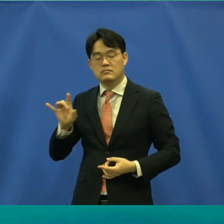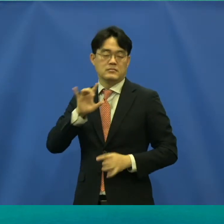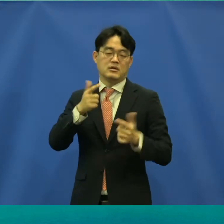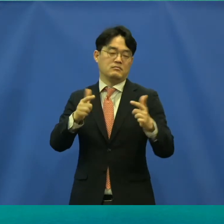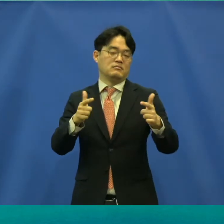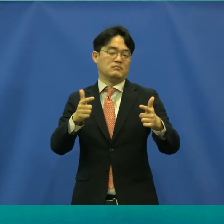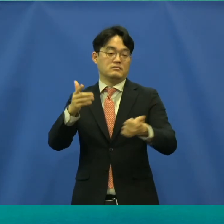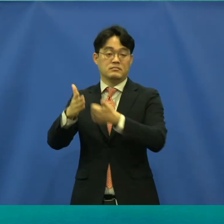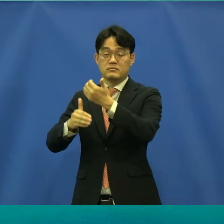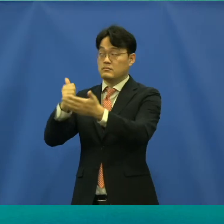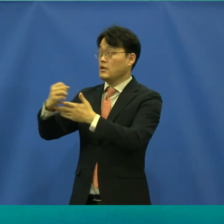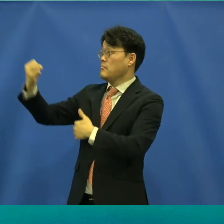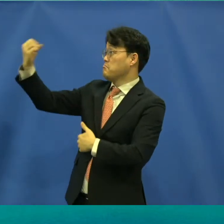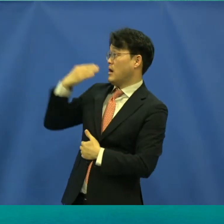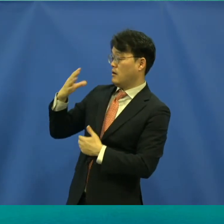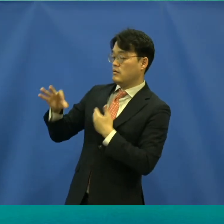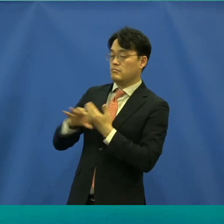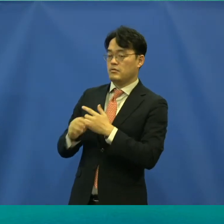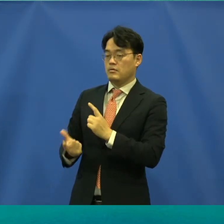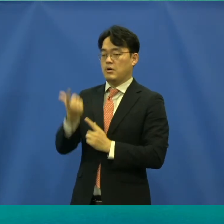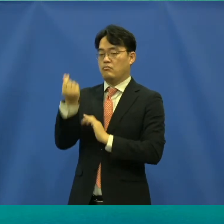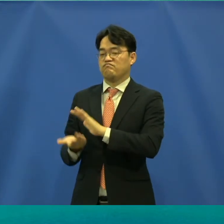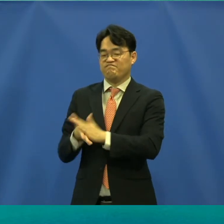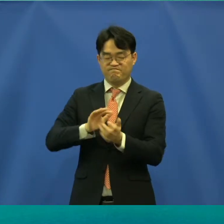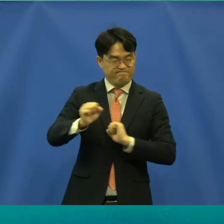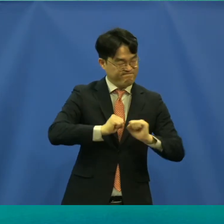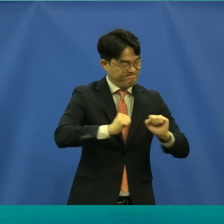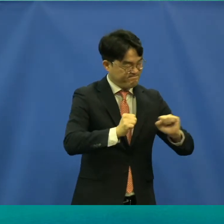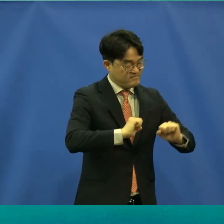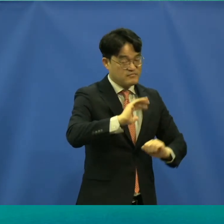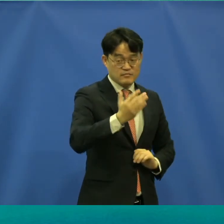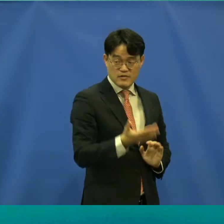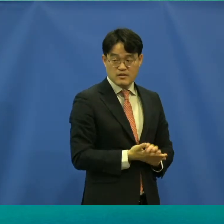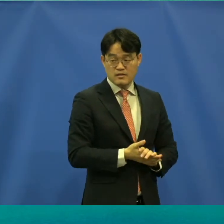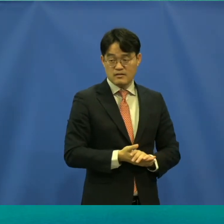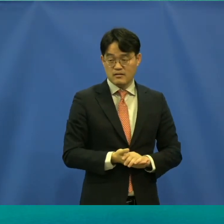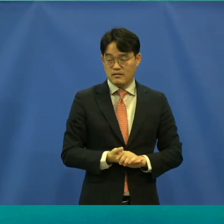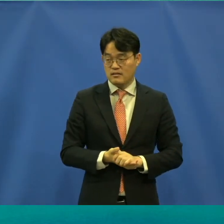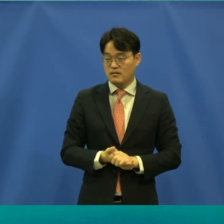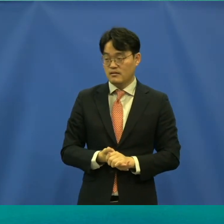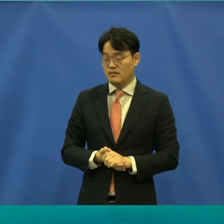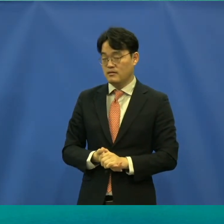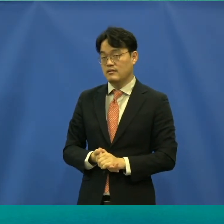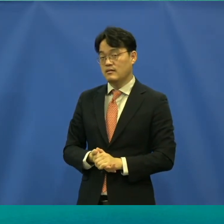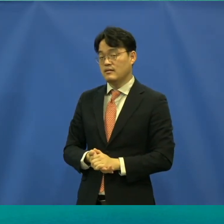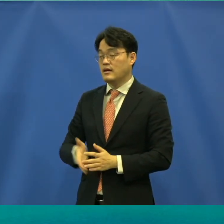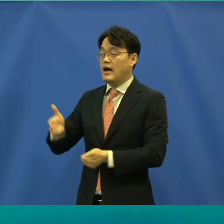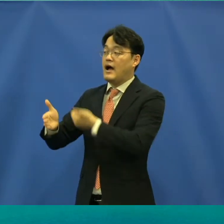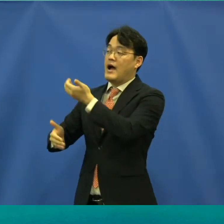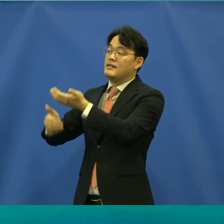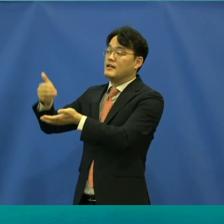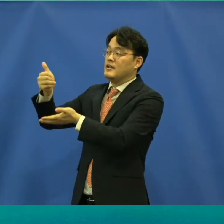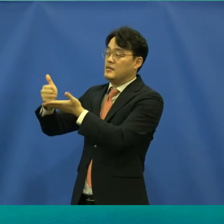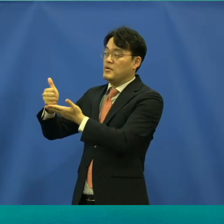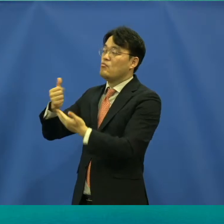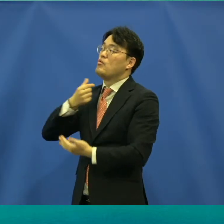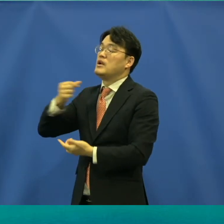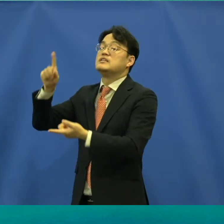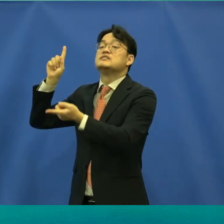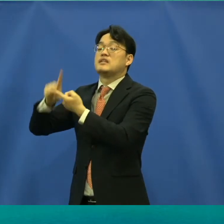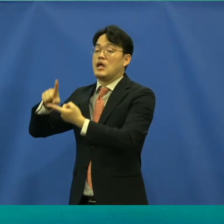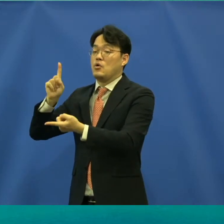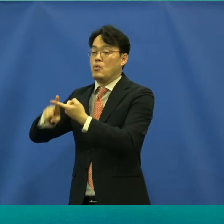행동의 변화를 이끌어내는 거죠. 그 말씀은 하나님의 의지인데 우리의 의지로 이끌어내신다는 거예요.